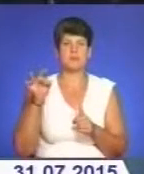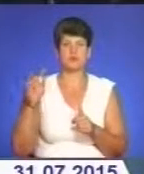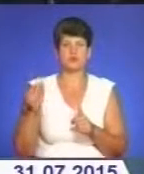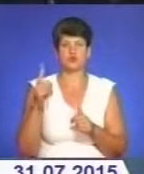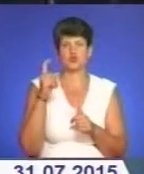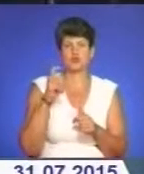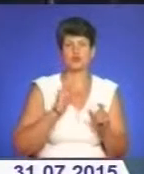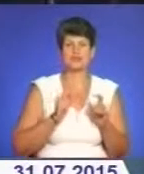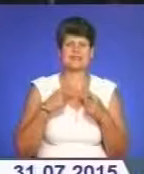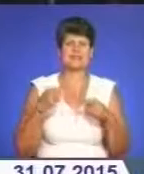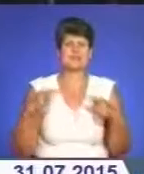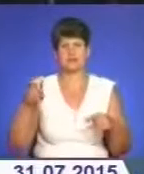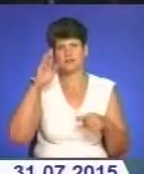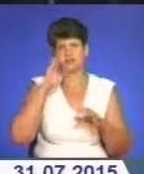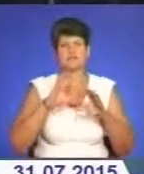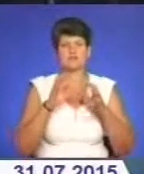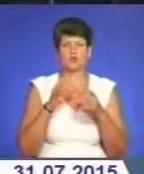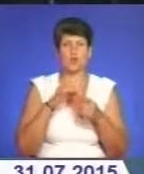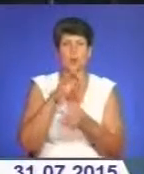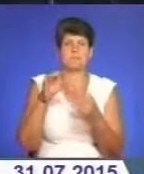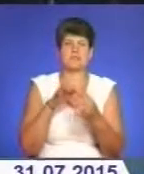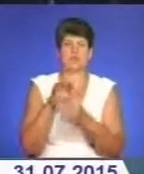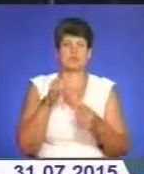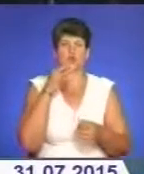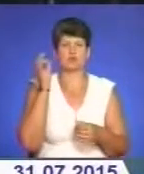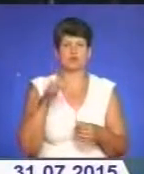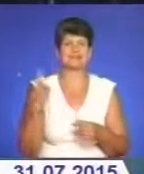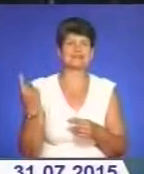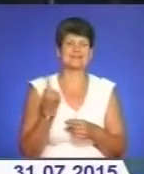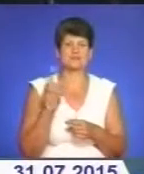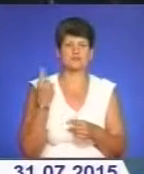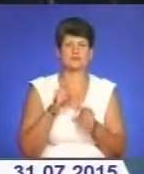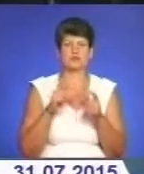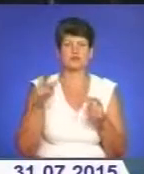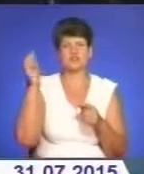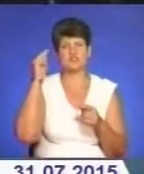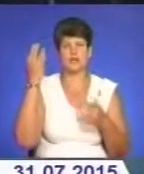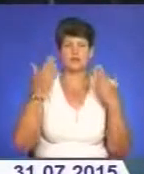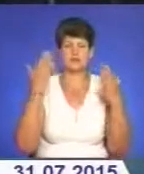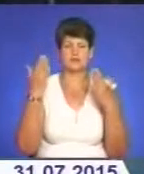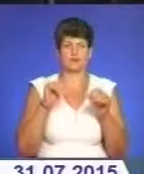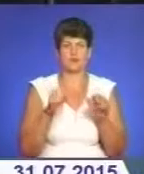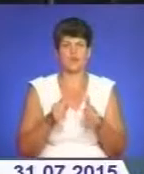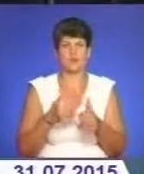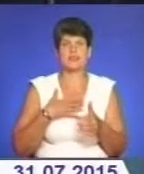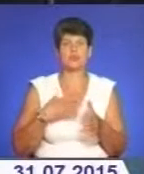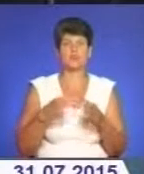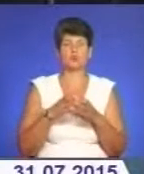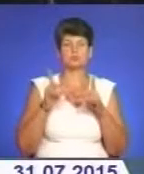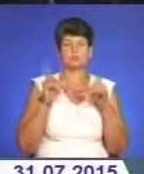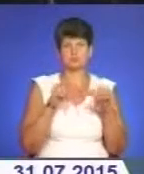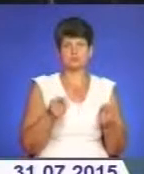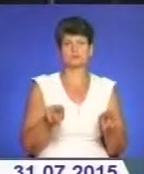студентів-медиків із різних країн світу обмінялися досвідом. Це єдина в Україні школа навчально-розважального формату. Наша знімальна група відвідала